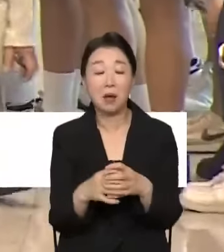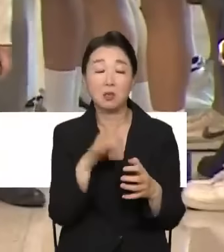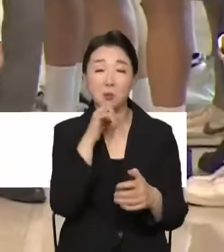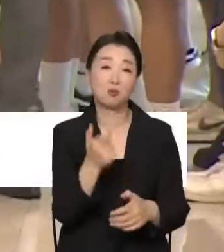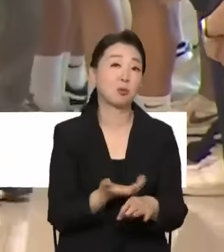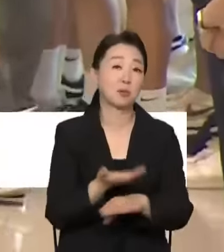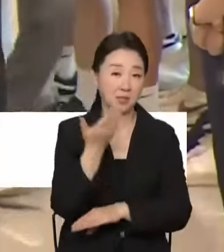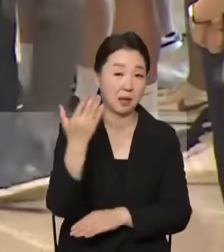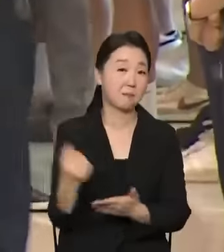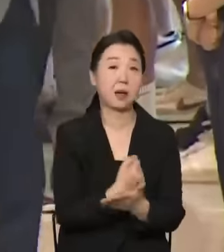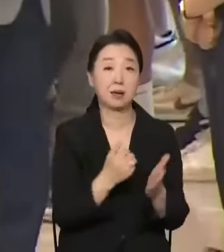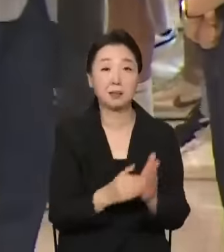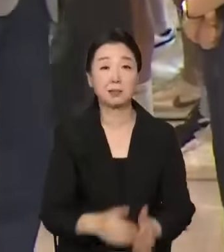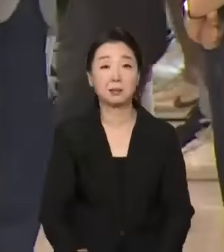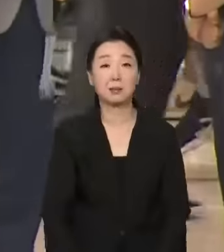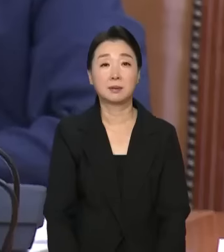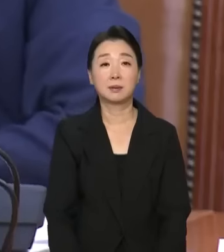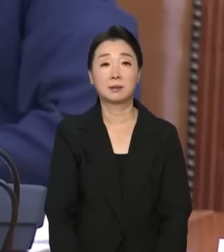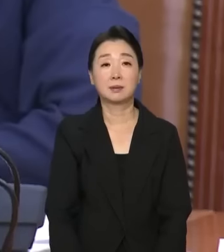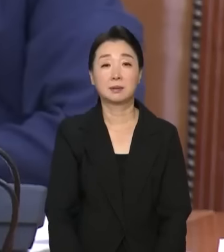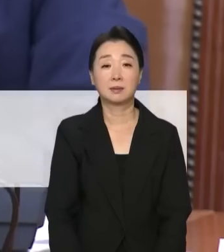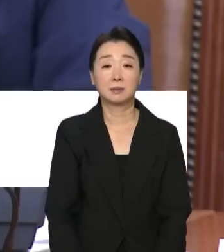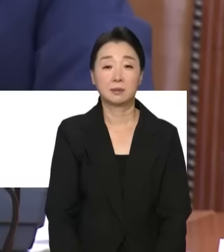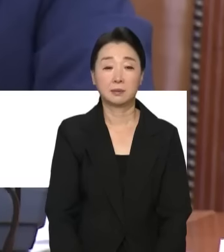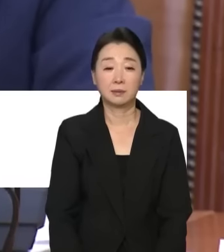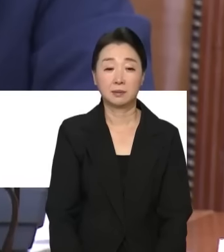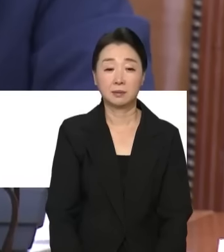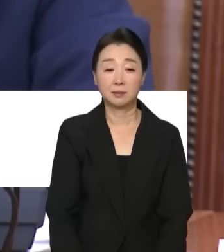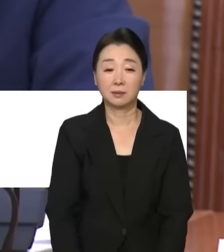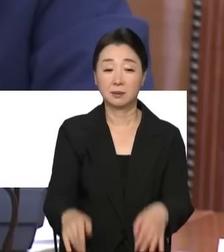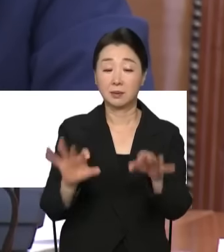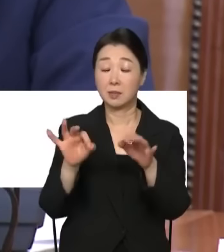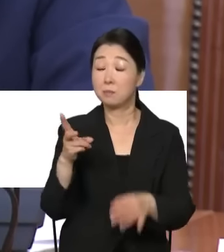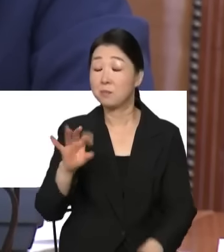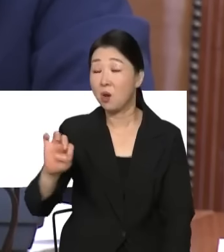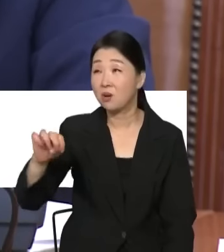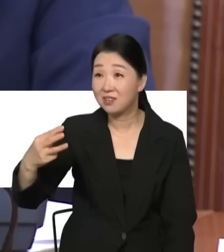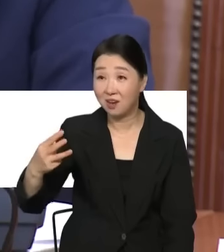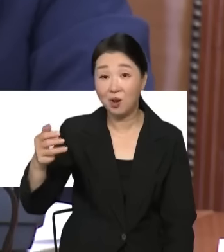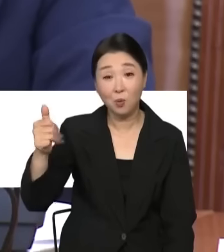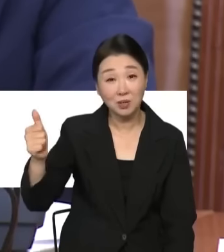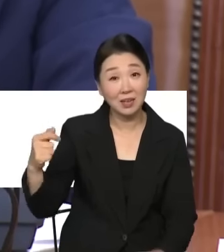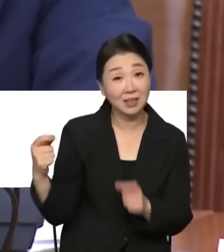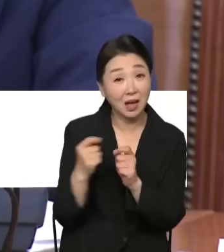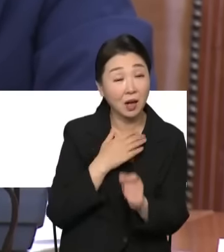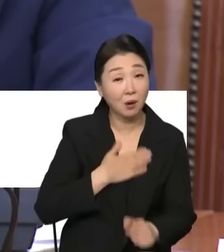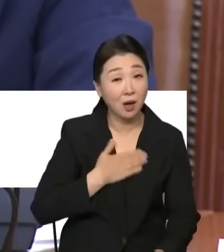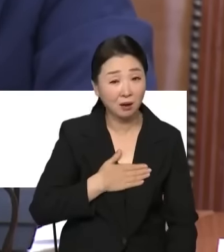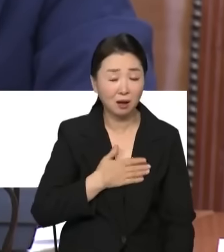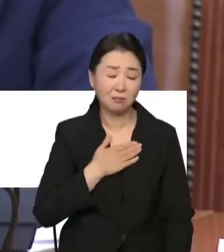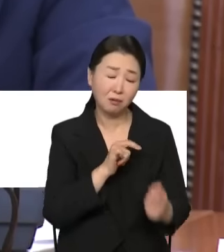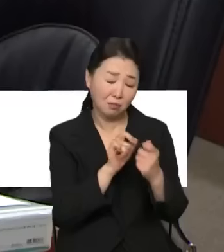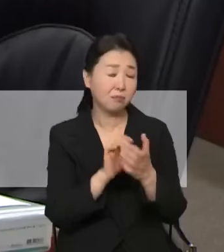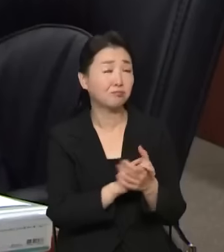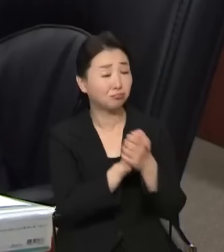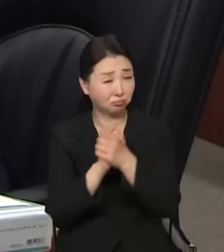이상을 확보한 것으로 알려졌습니다. 김병철 위원장님이 굉장히 가까운 분이시라고 하는데 저는 뭐 다